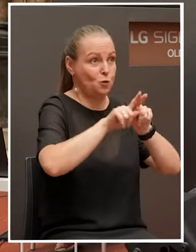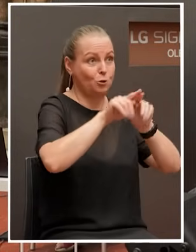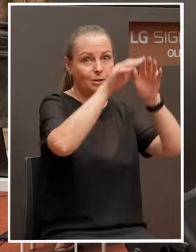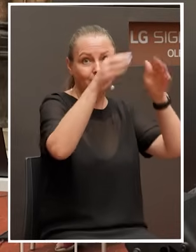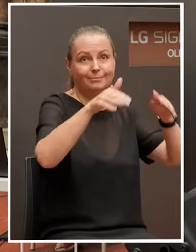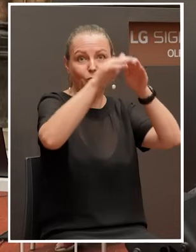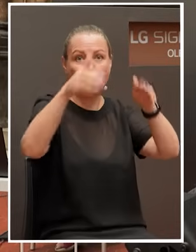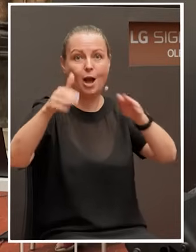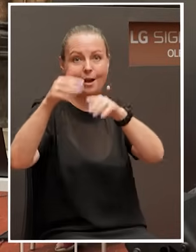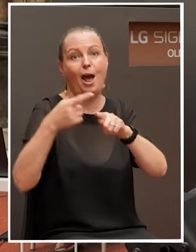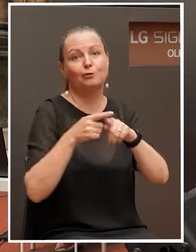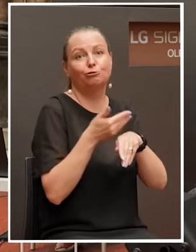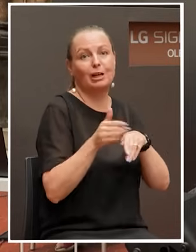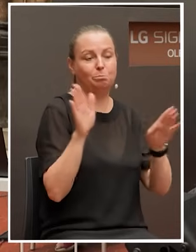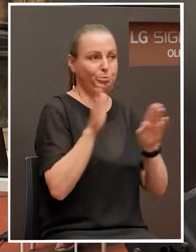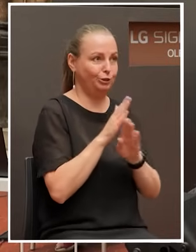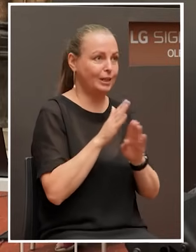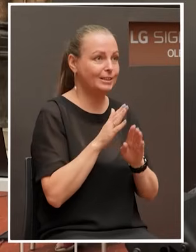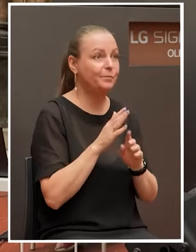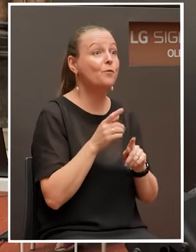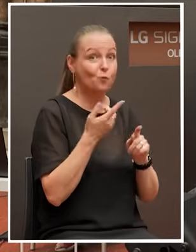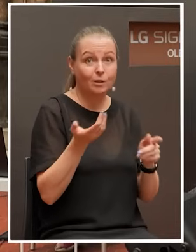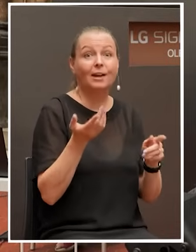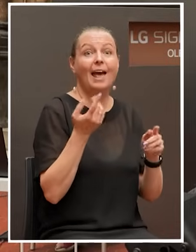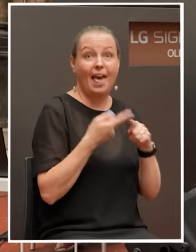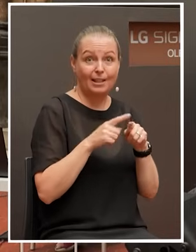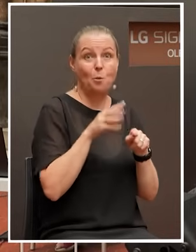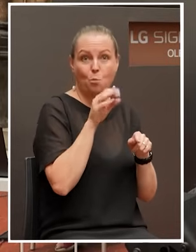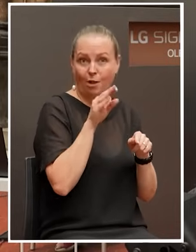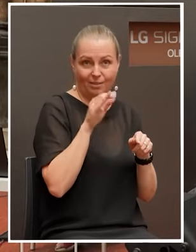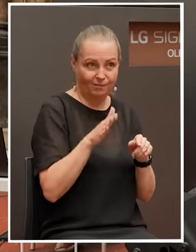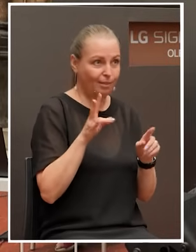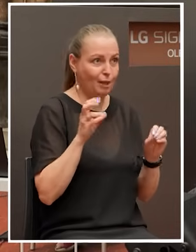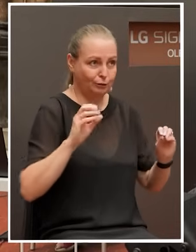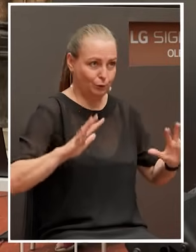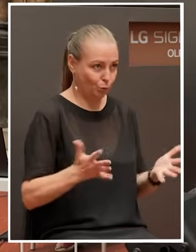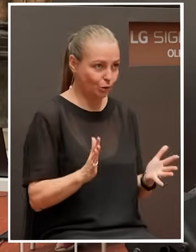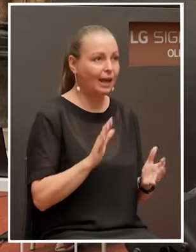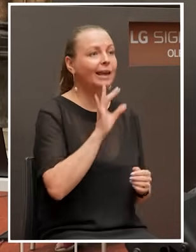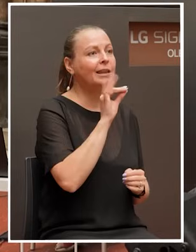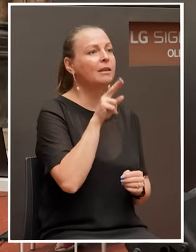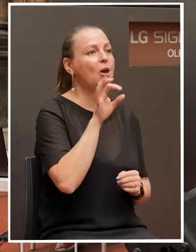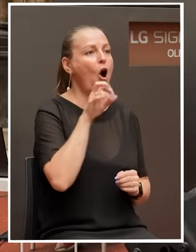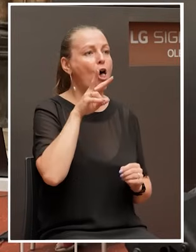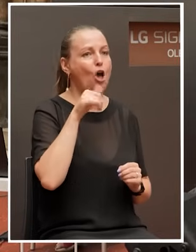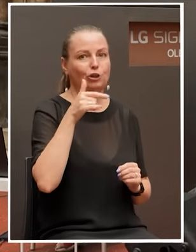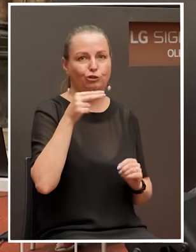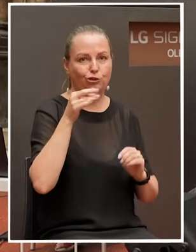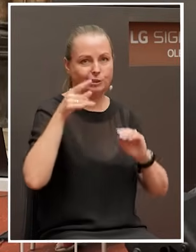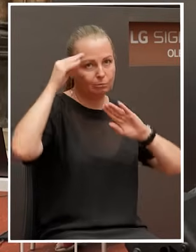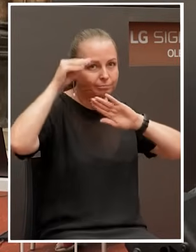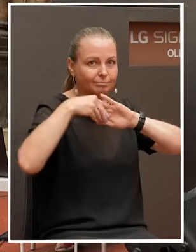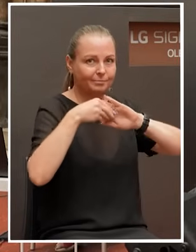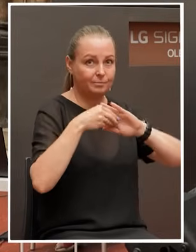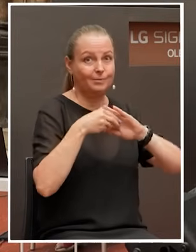частью пейзажа. И вот с этим мотивом, вполне себе идеологически заряженным, имеет